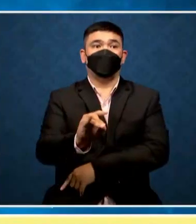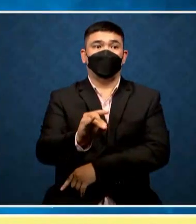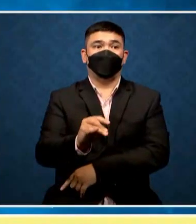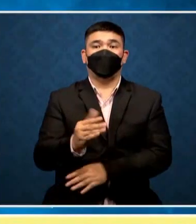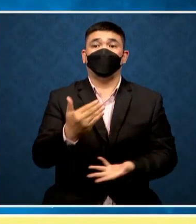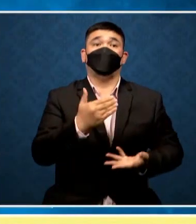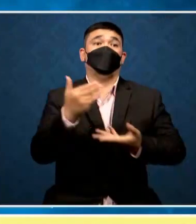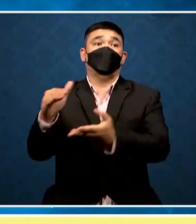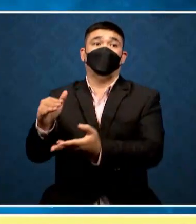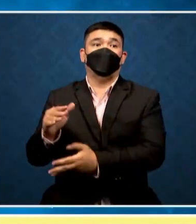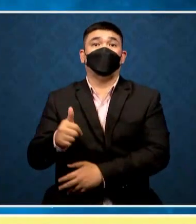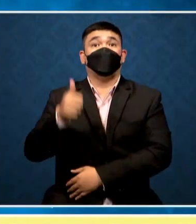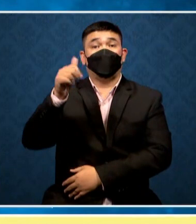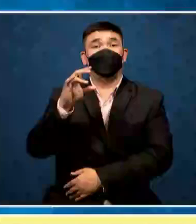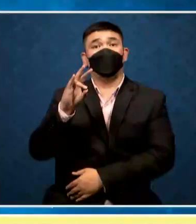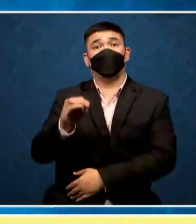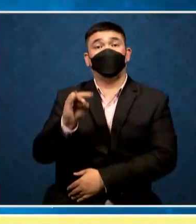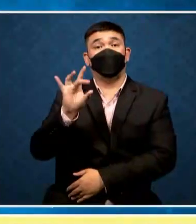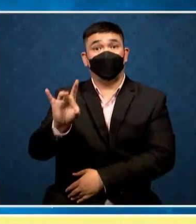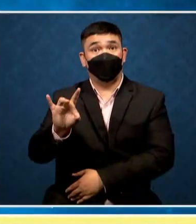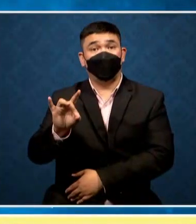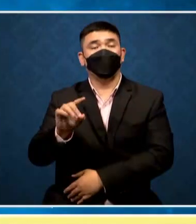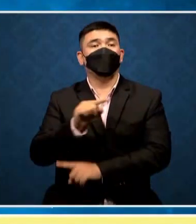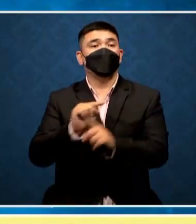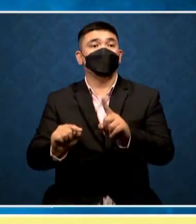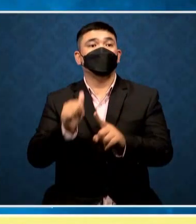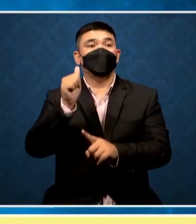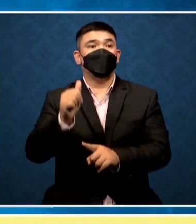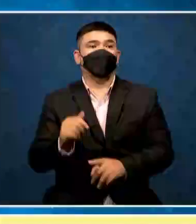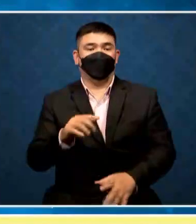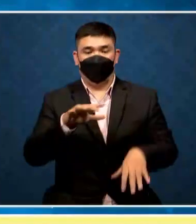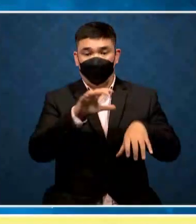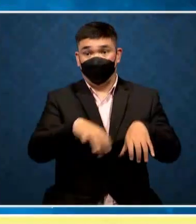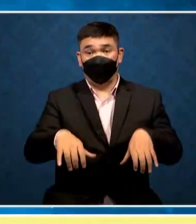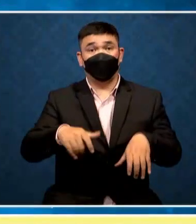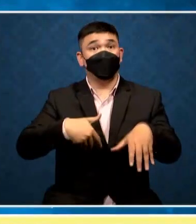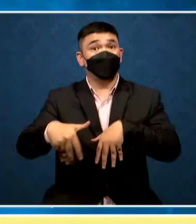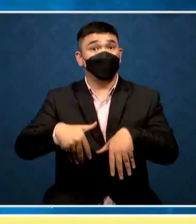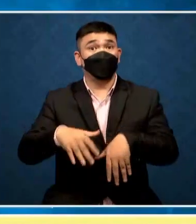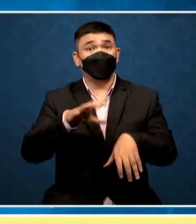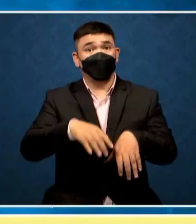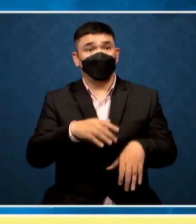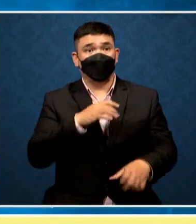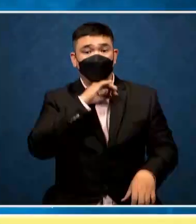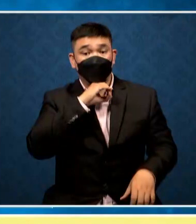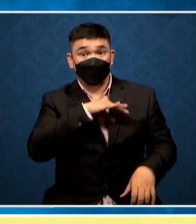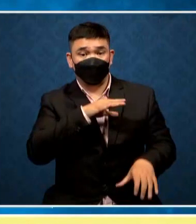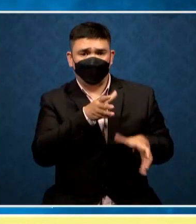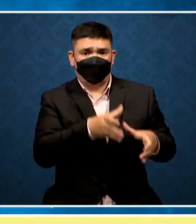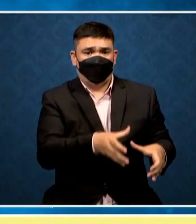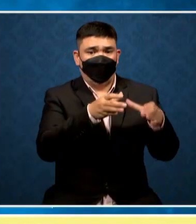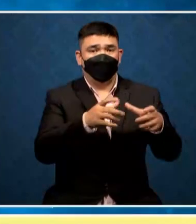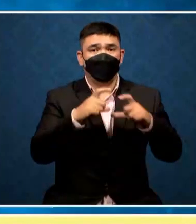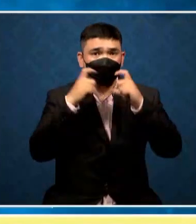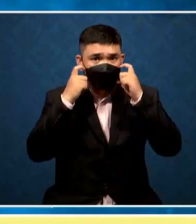มีการขนไป 78%การขนไป 78%นอกเฉนั้ยมีการ Louisiana Ian ให้มีการปิดตงทั้งขยะ้ากาก